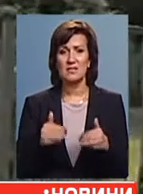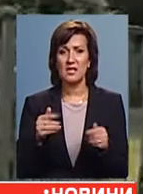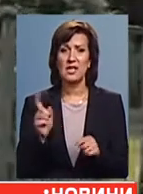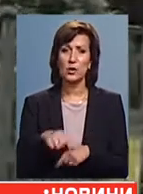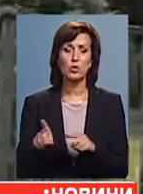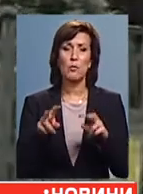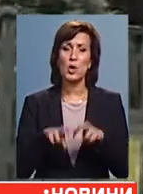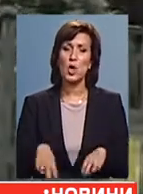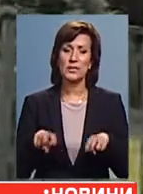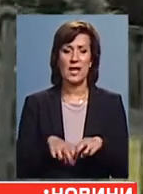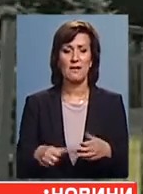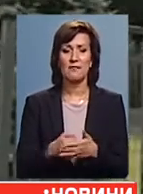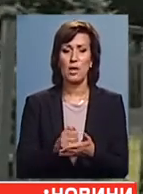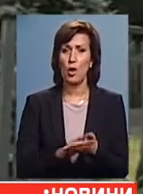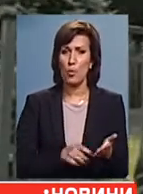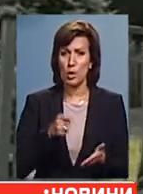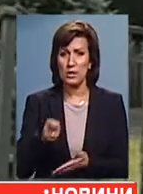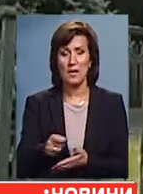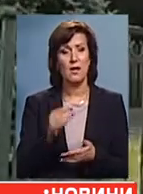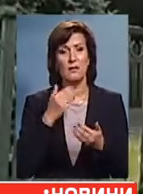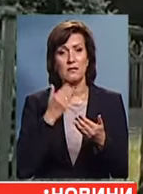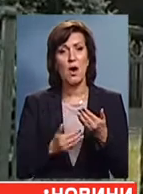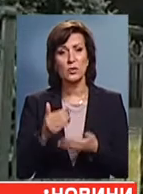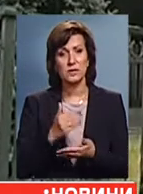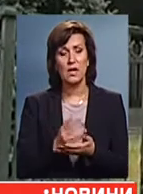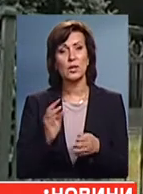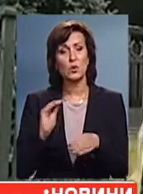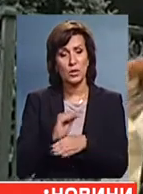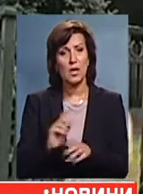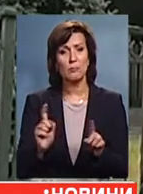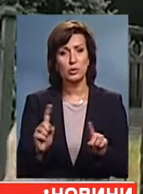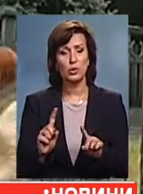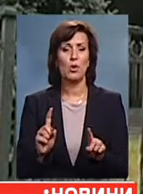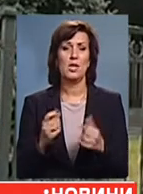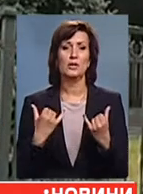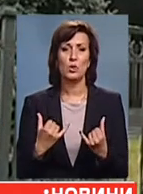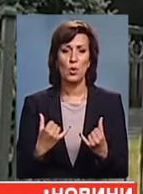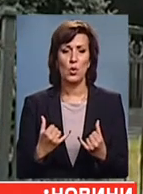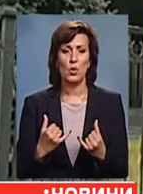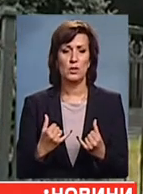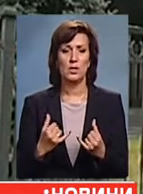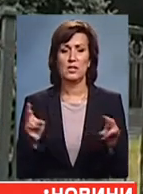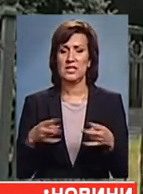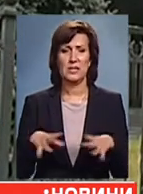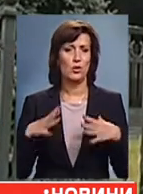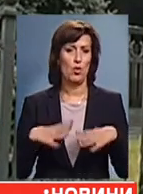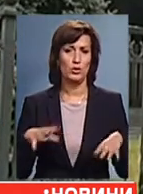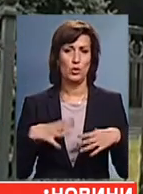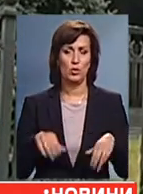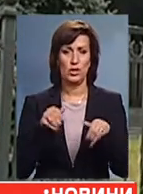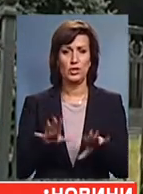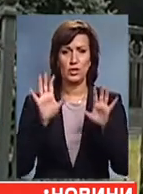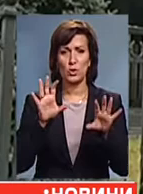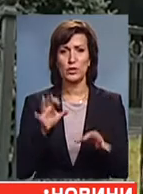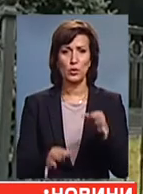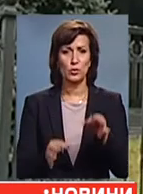того, щоб розглядати клопотання. І наостанок ще додам, що сьогодні не слід очікувати рішення Конституційного